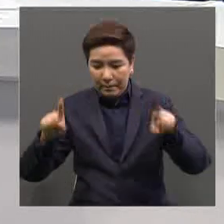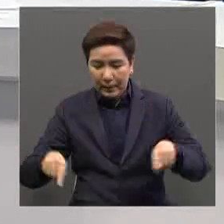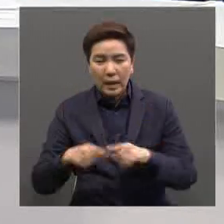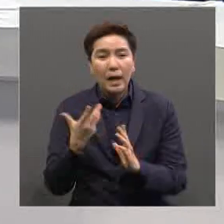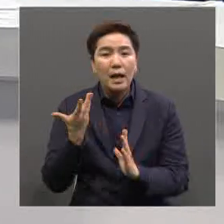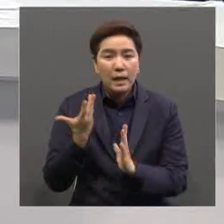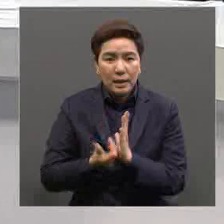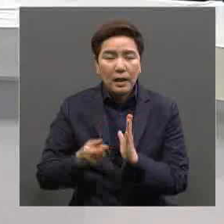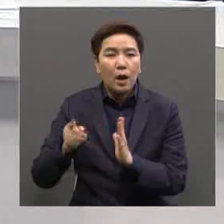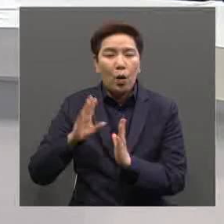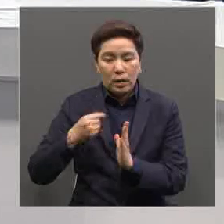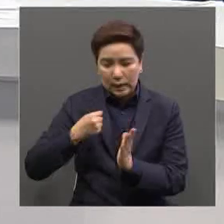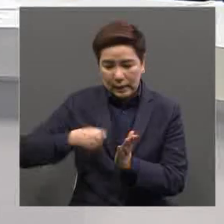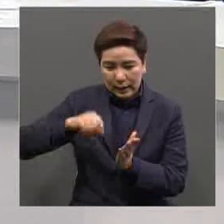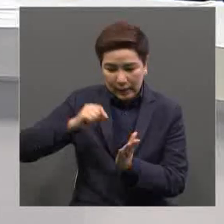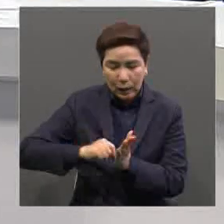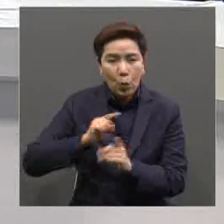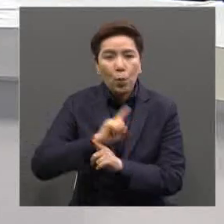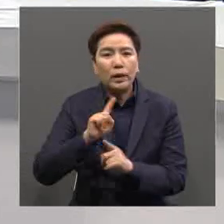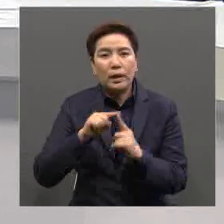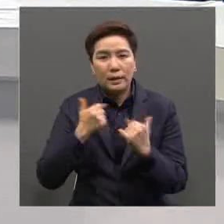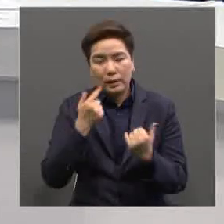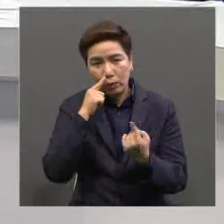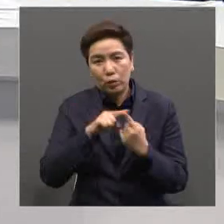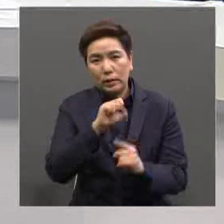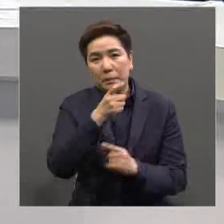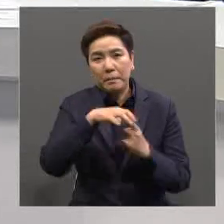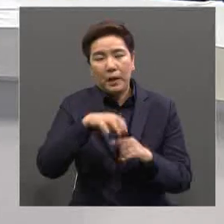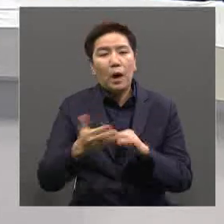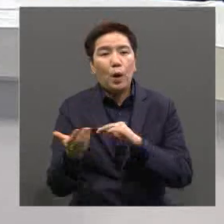หลือแต่จรดปากกาในการเซ็นเท่านั้นเองสำหรับเรื่องของการยุบสภาอันนี้ตามกันต่อ